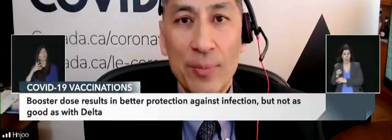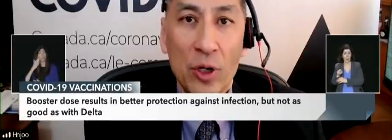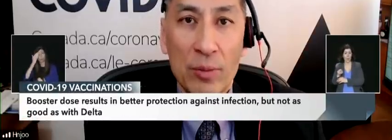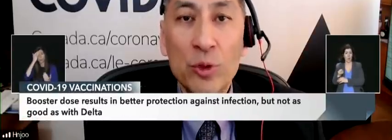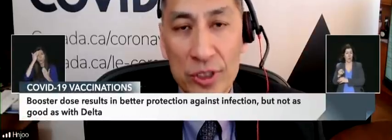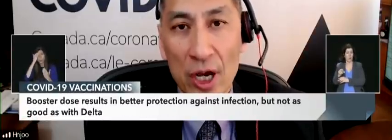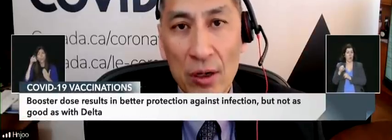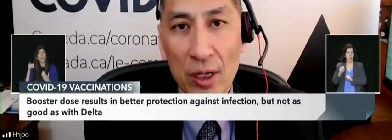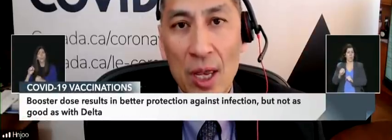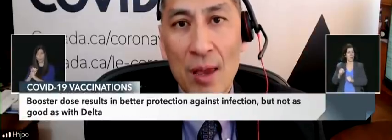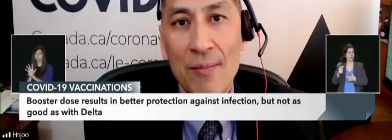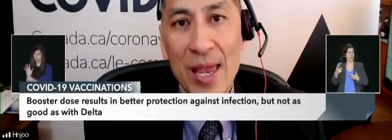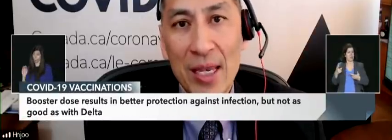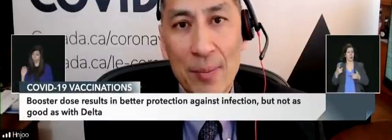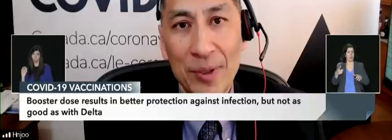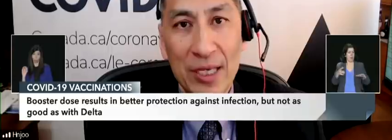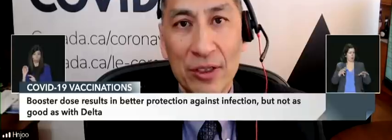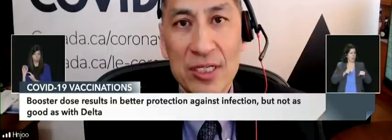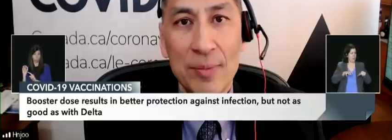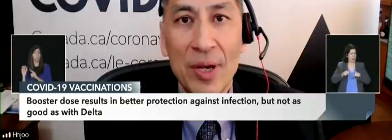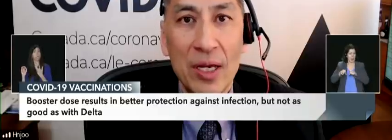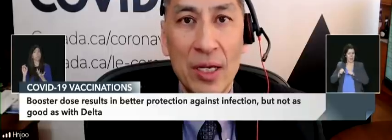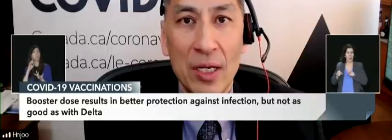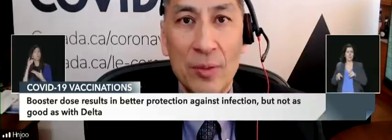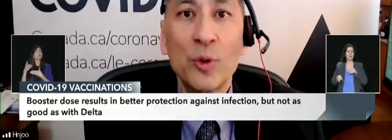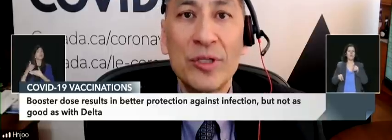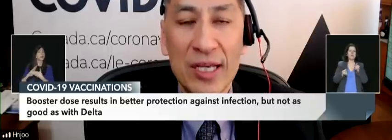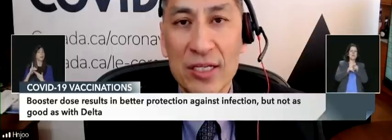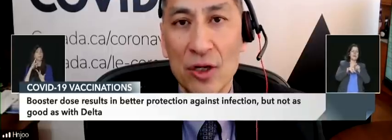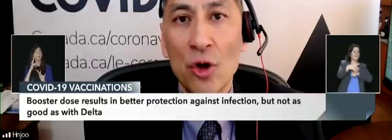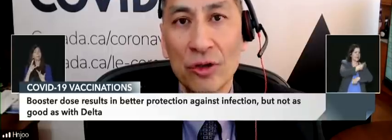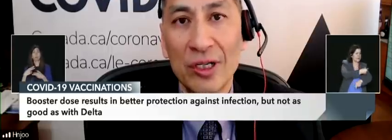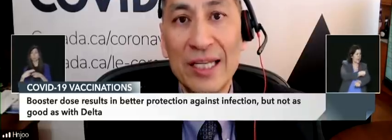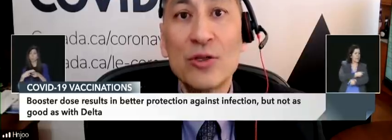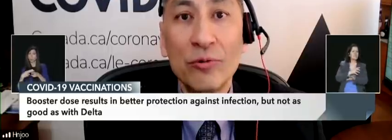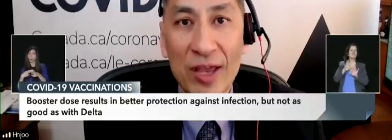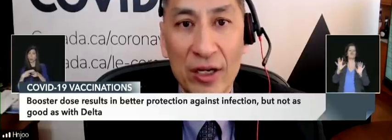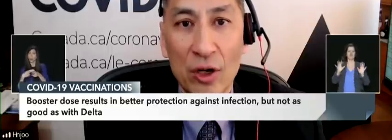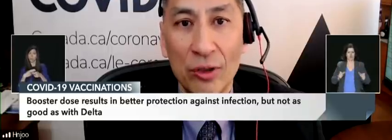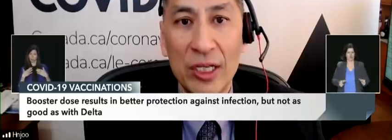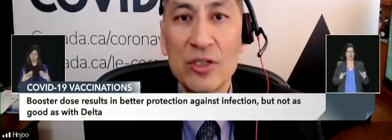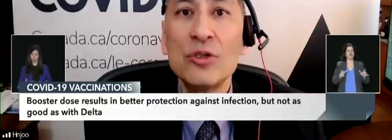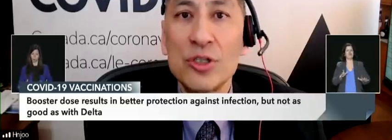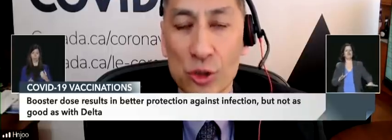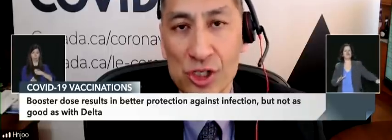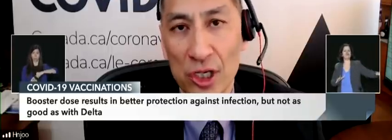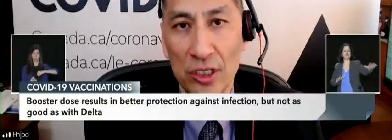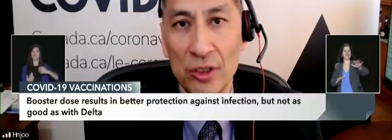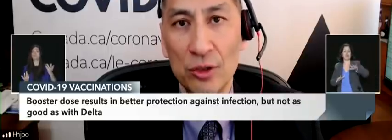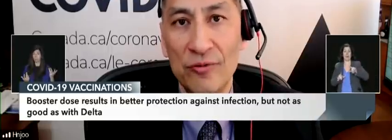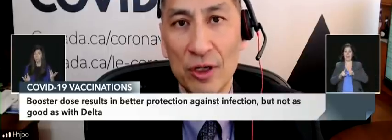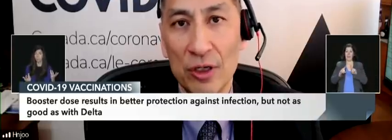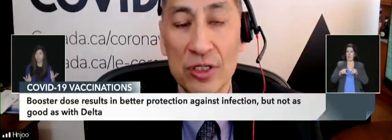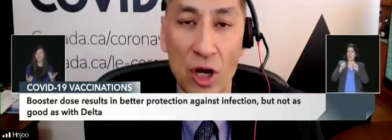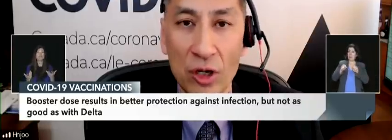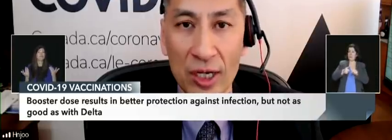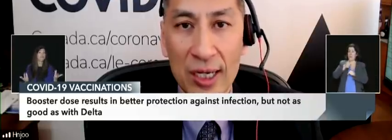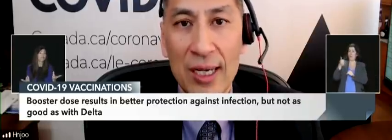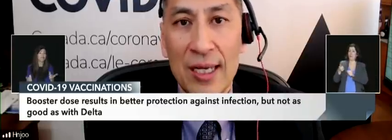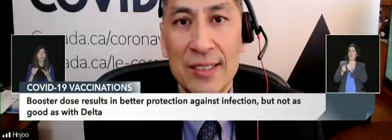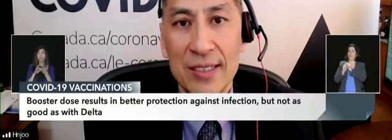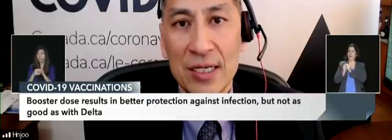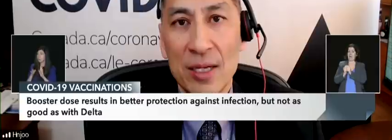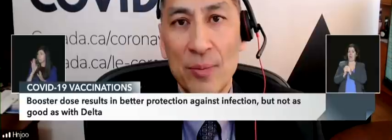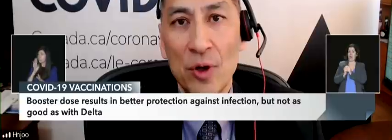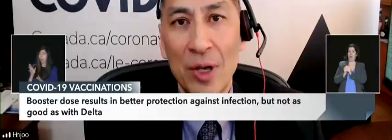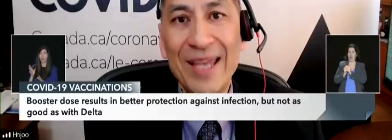immunité pour un bout de temps, mais peut-être ce n pas une protection contre les autres variants des autres souches du virus. Donc,